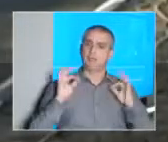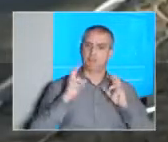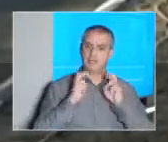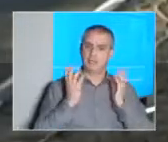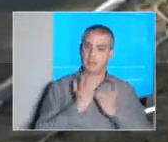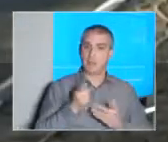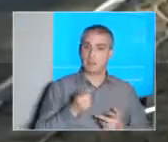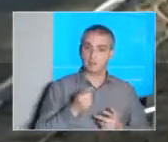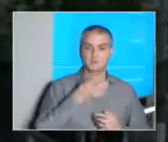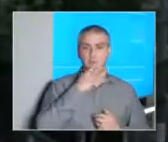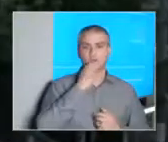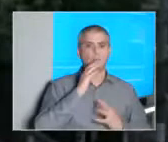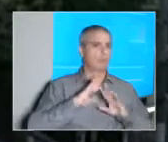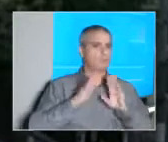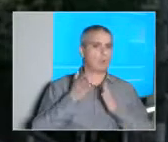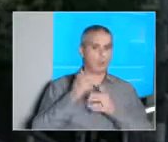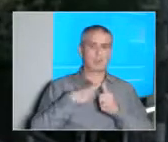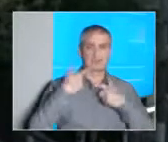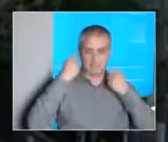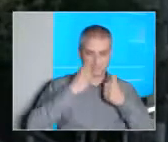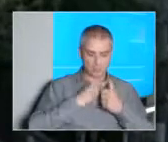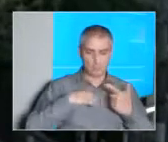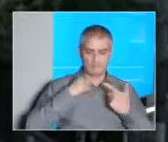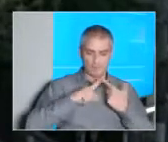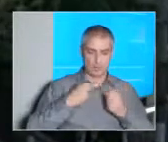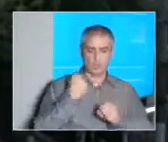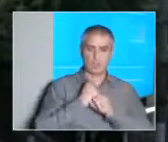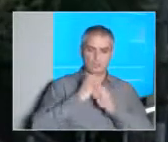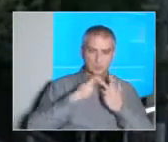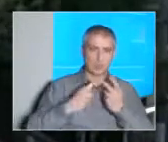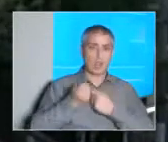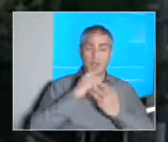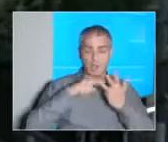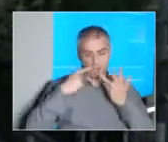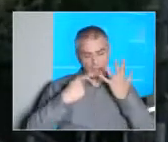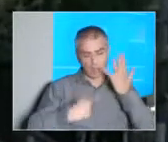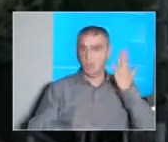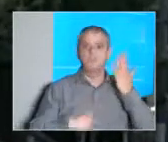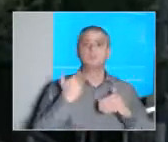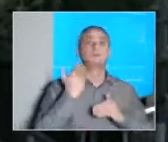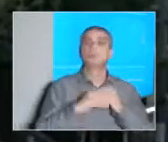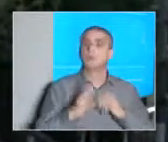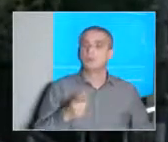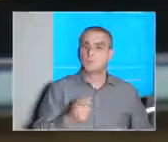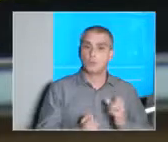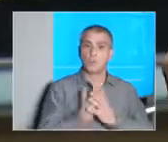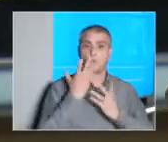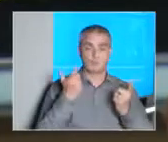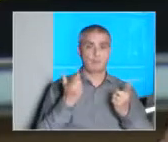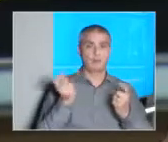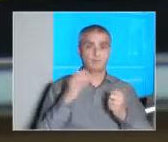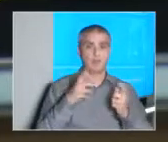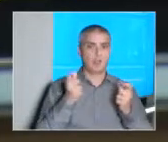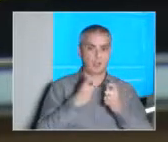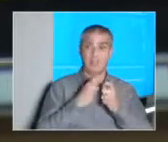העיר אילת, וישדרגו אותה בכל המסלולים, חינוך ובריאות ותעסוקה וכלכלה, כל הנושאים. שורה תחתונה. שורה תחתונה, הוקמה באה